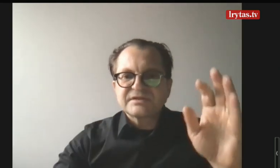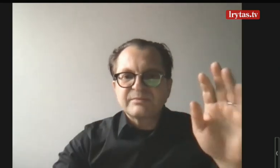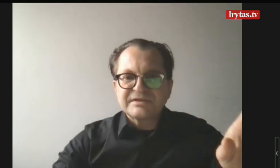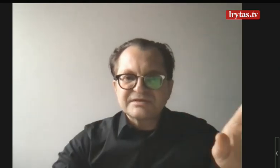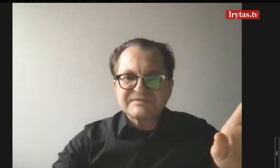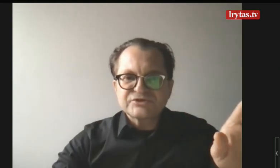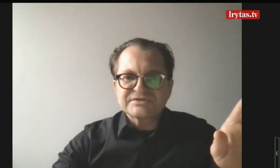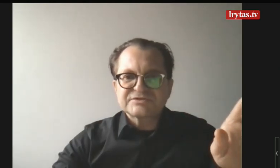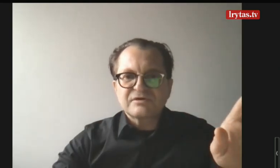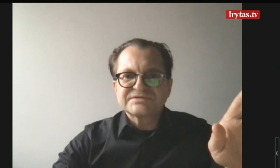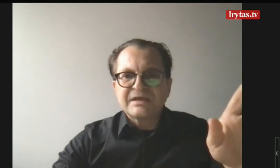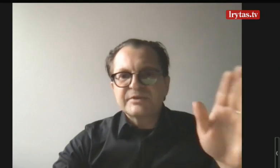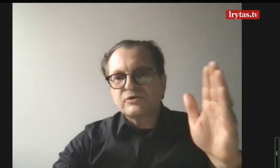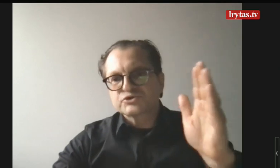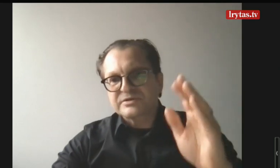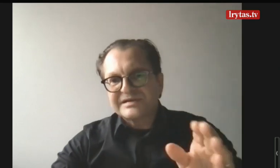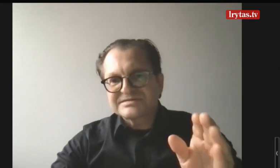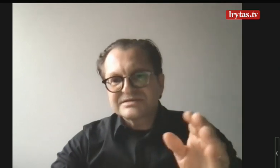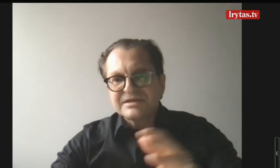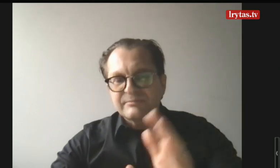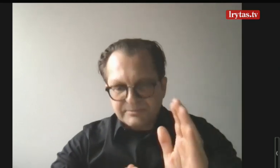koks ir dabartinės valdžios atstovas,